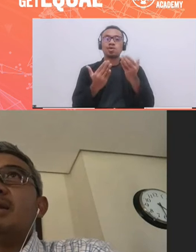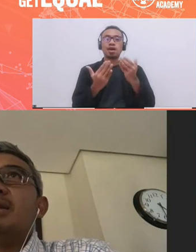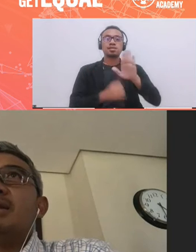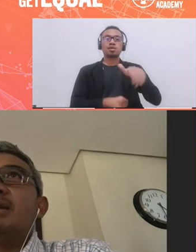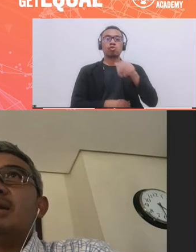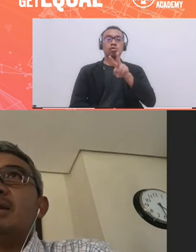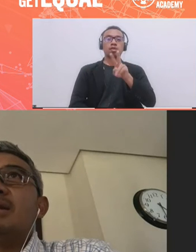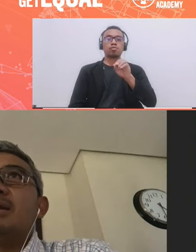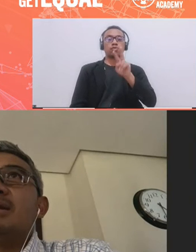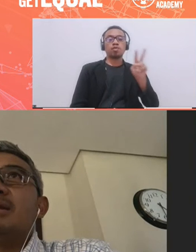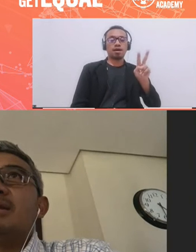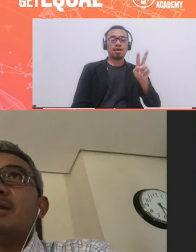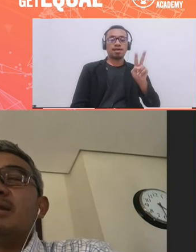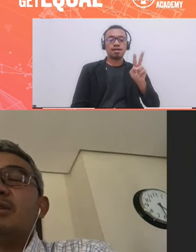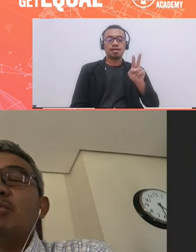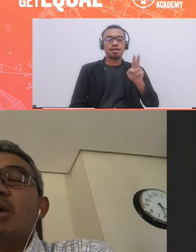bisa